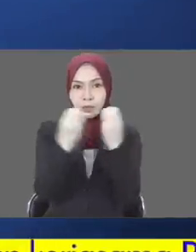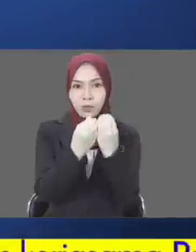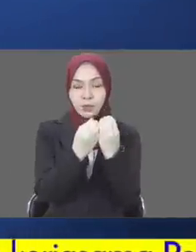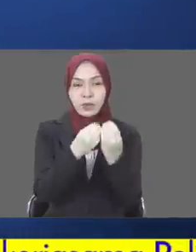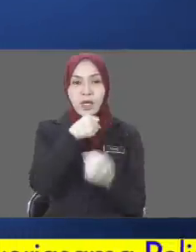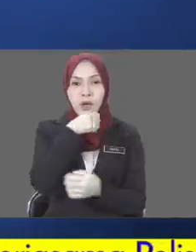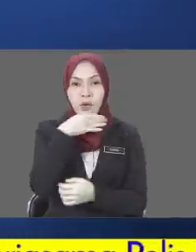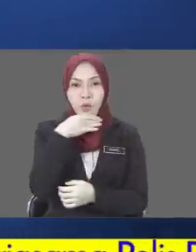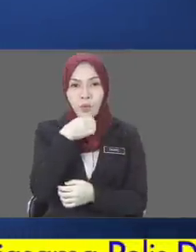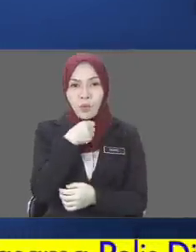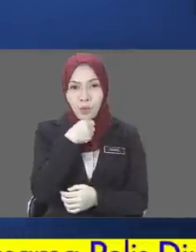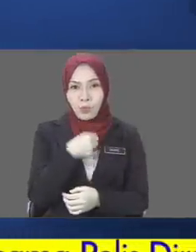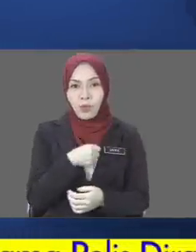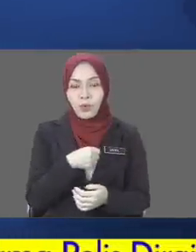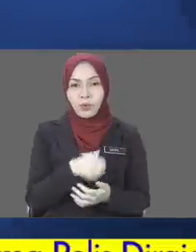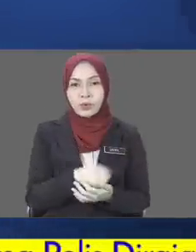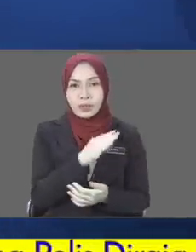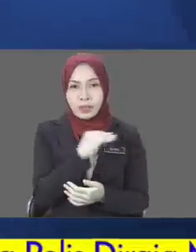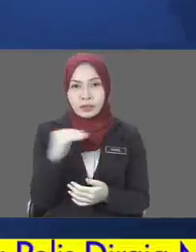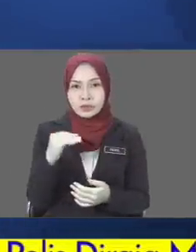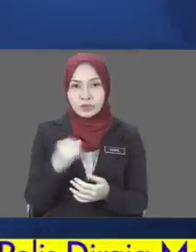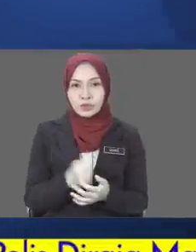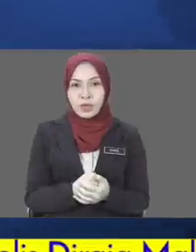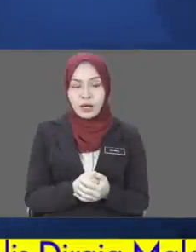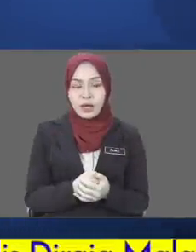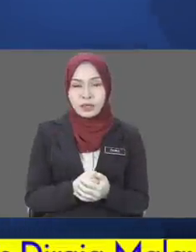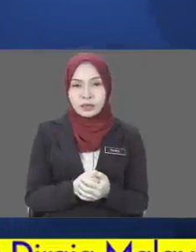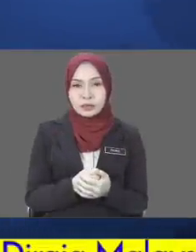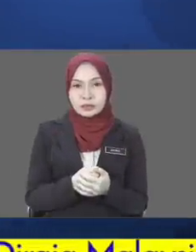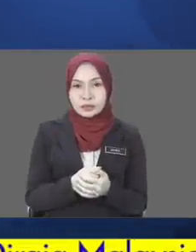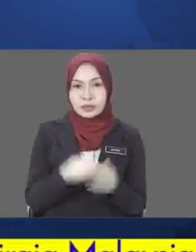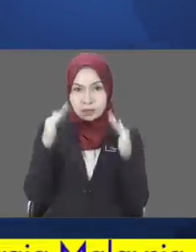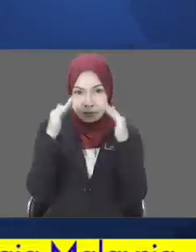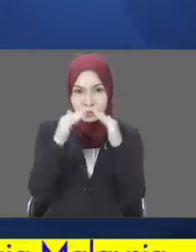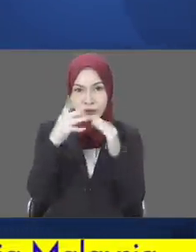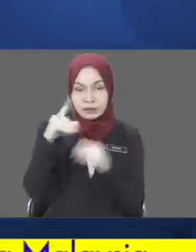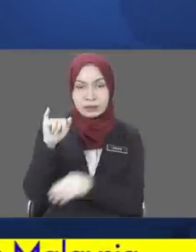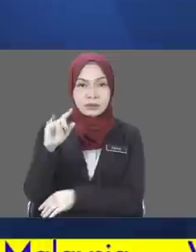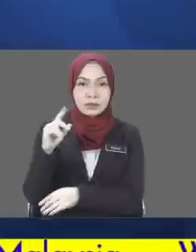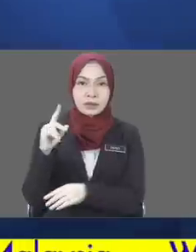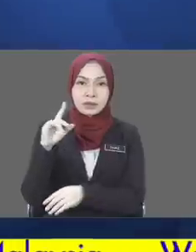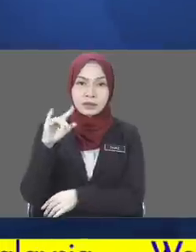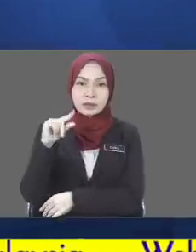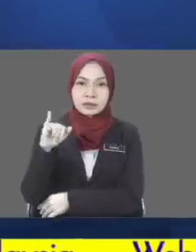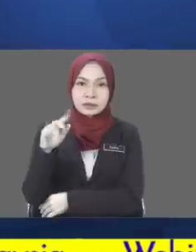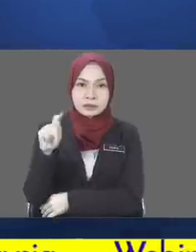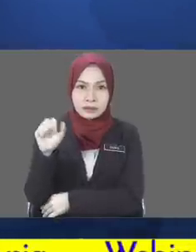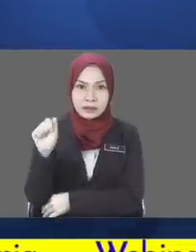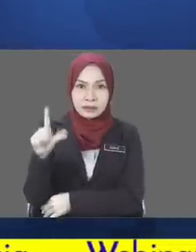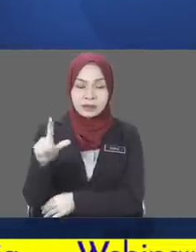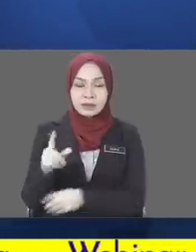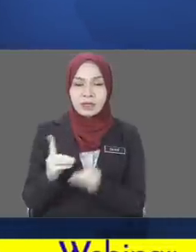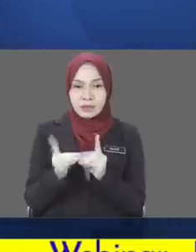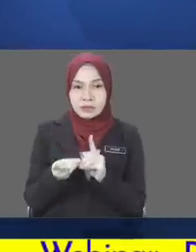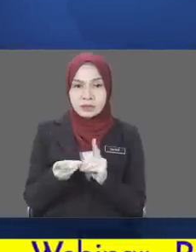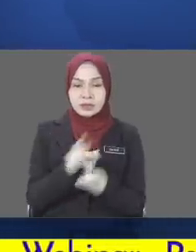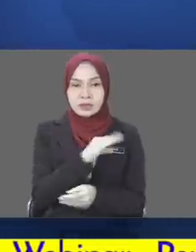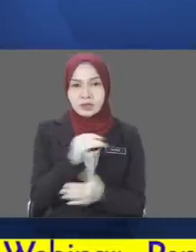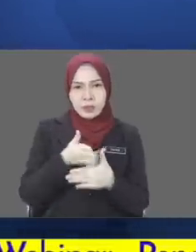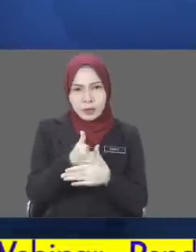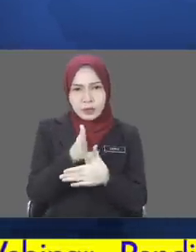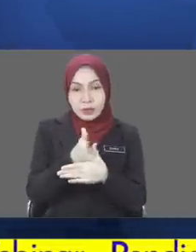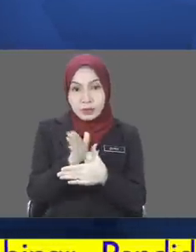kumpulan umum sasaran murid-murid kita hal ini juga selaras dengan penanda alasan yang dijalankan secara